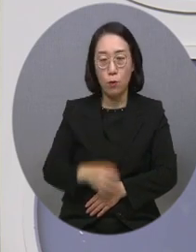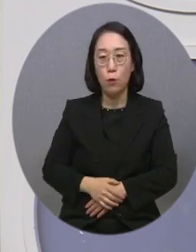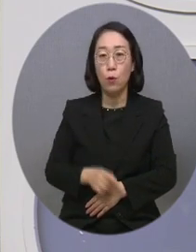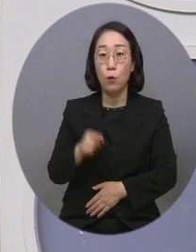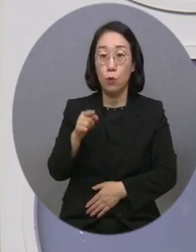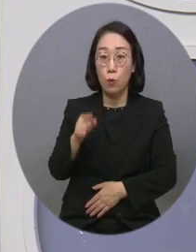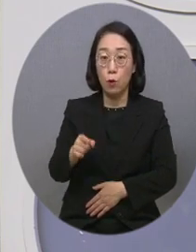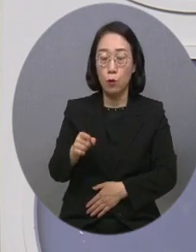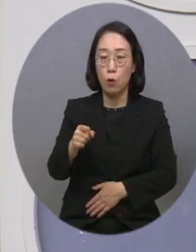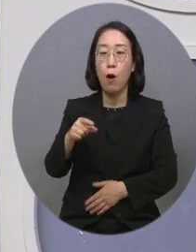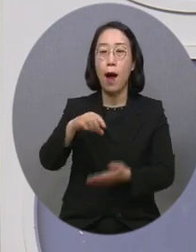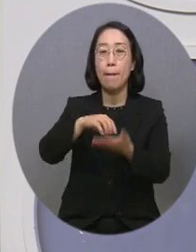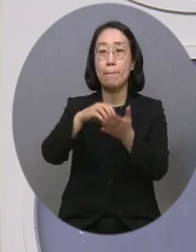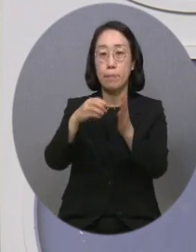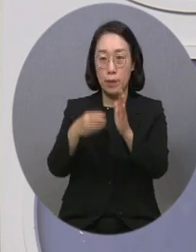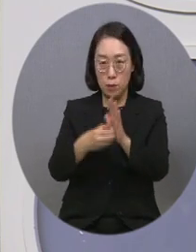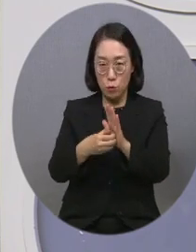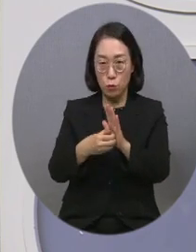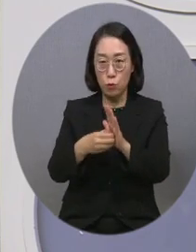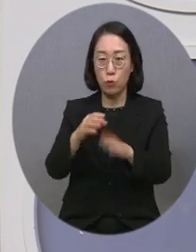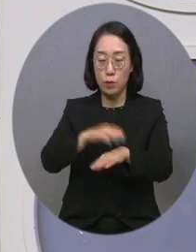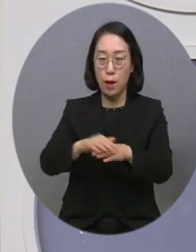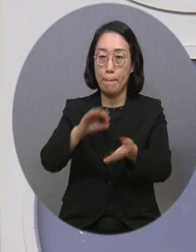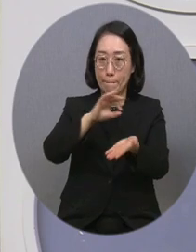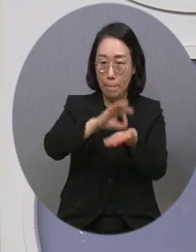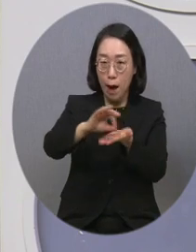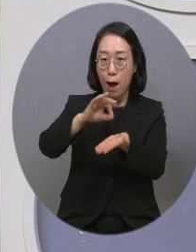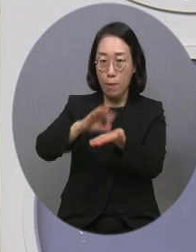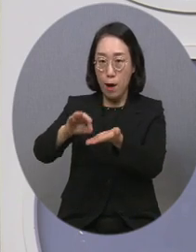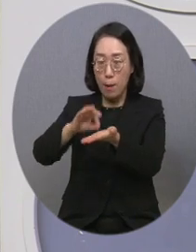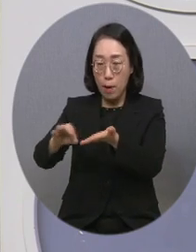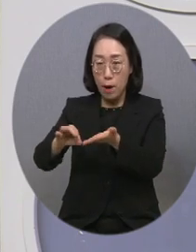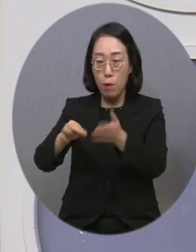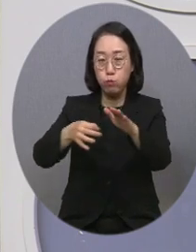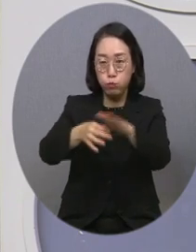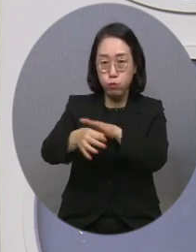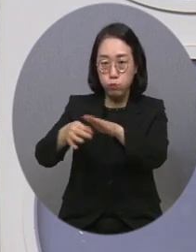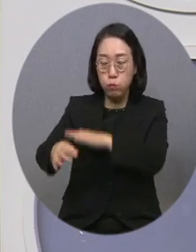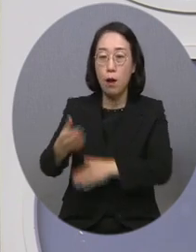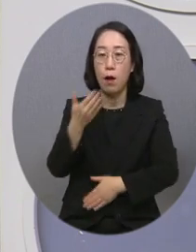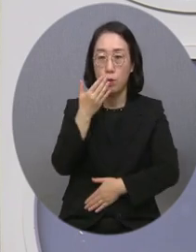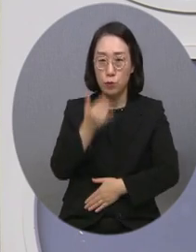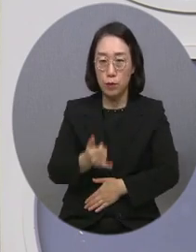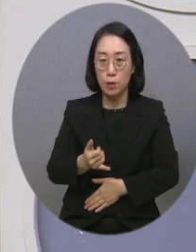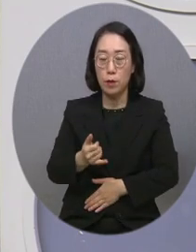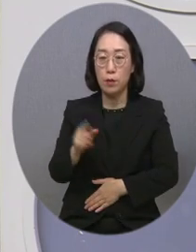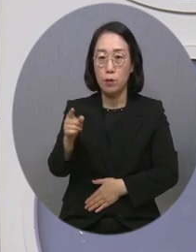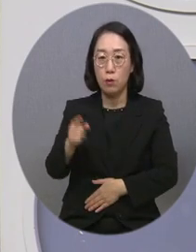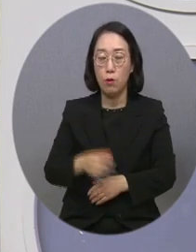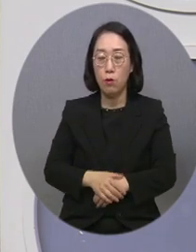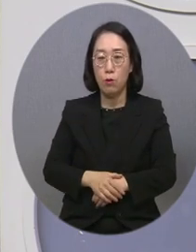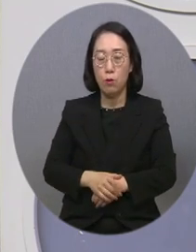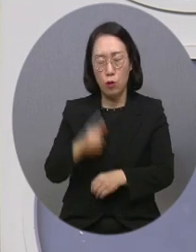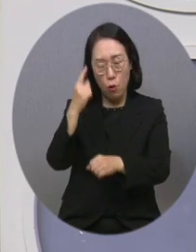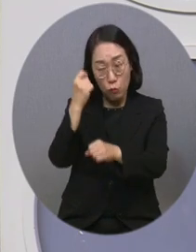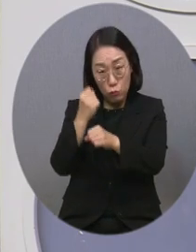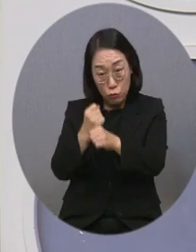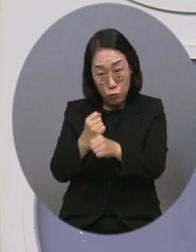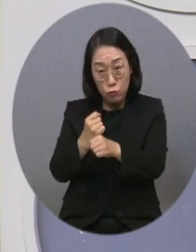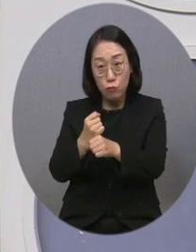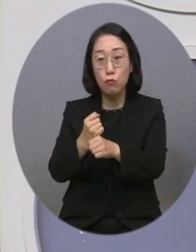어찌 보면 합리성을 가지고 집행할 수 있는 것이 어떤 것이 있겠느냐 그걸 이제 학자들이 많이 연구하다